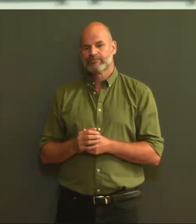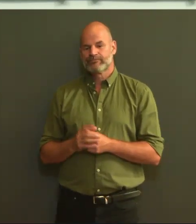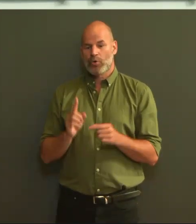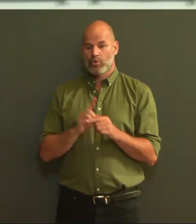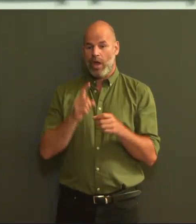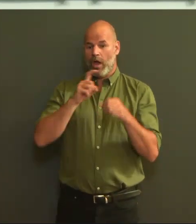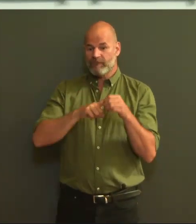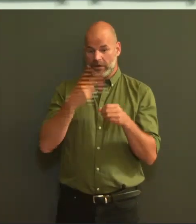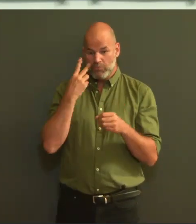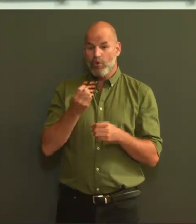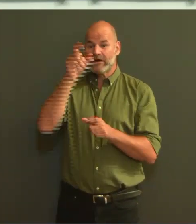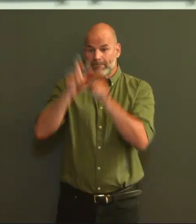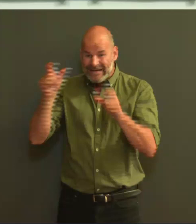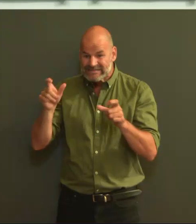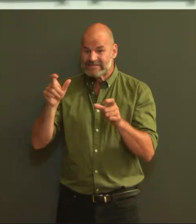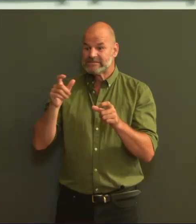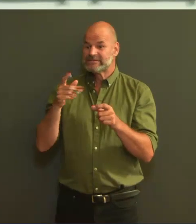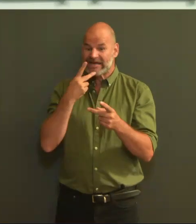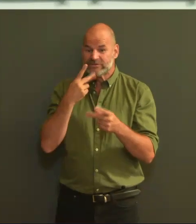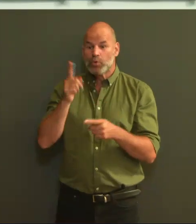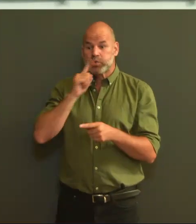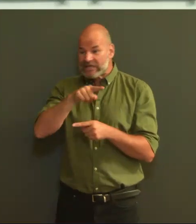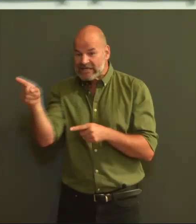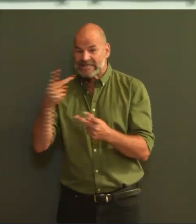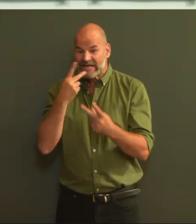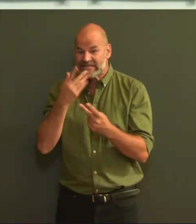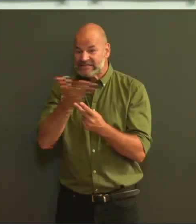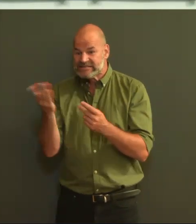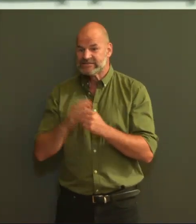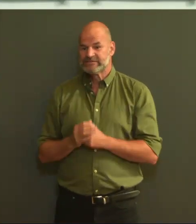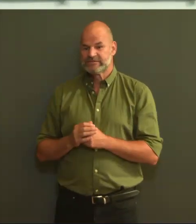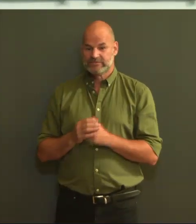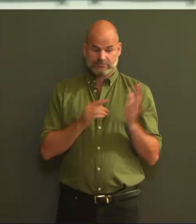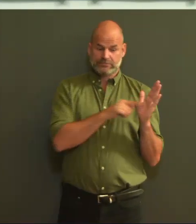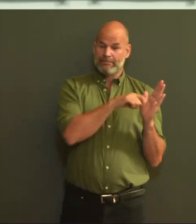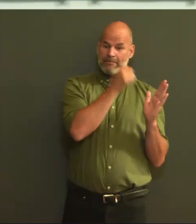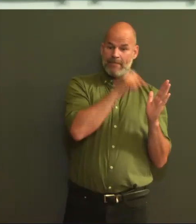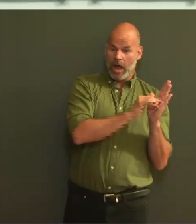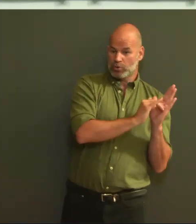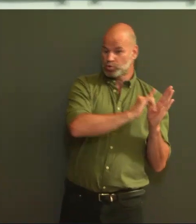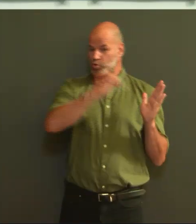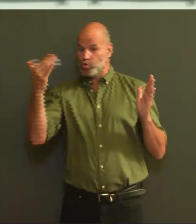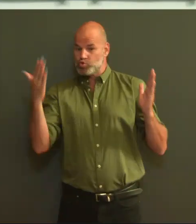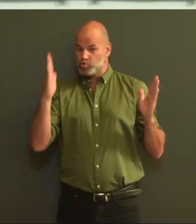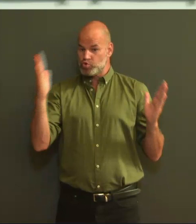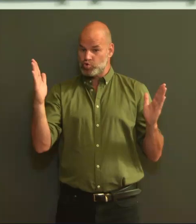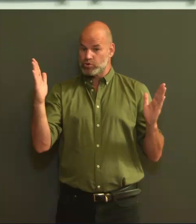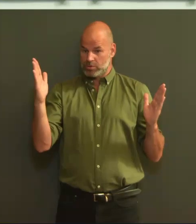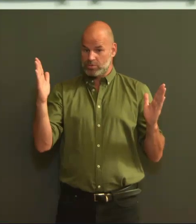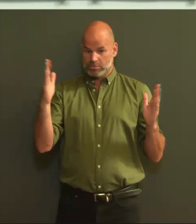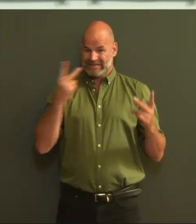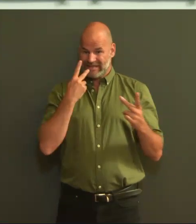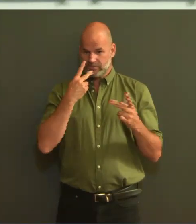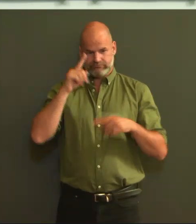dit is iets dat sterk geëvolueerd is sinds maart. Ze laat wel toe om per provincie